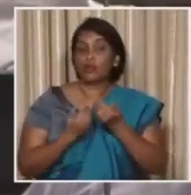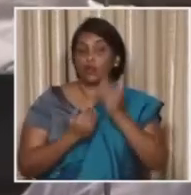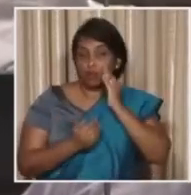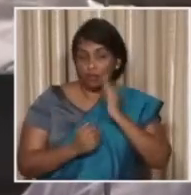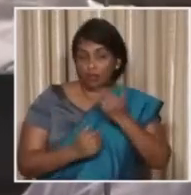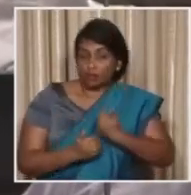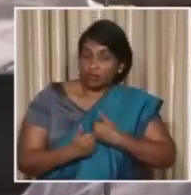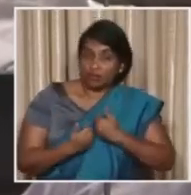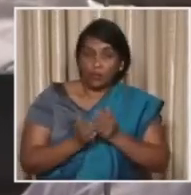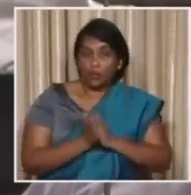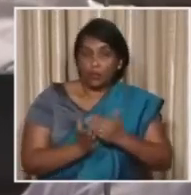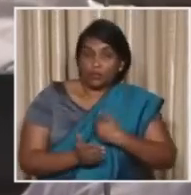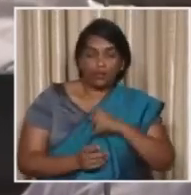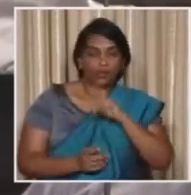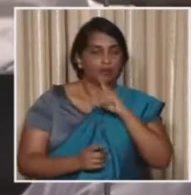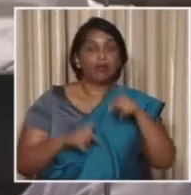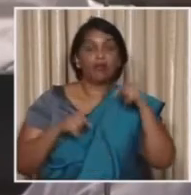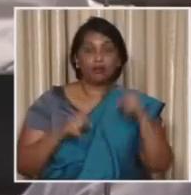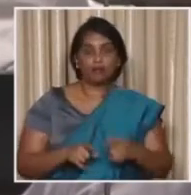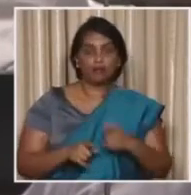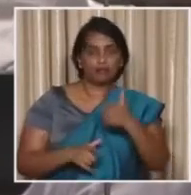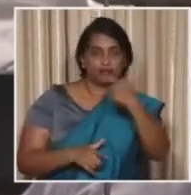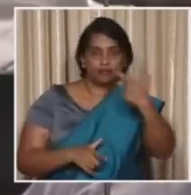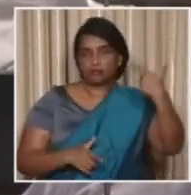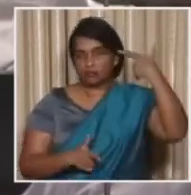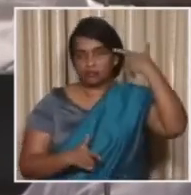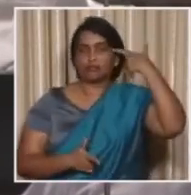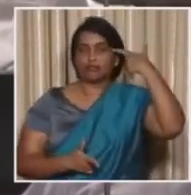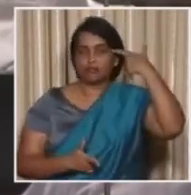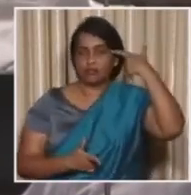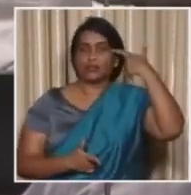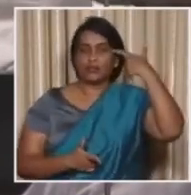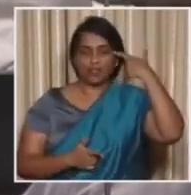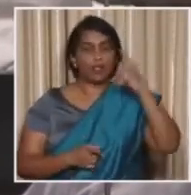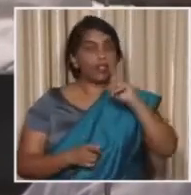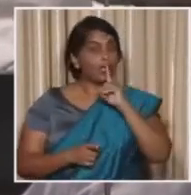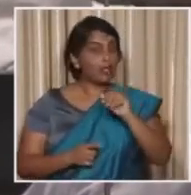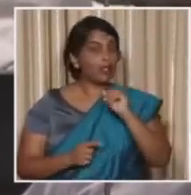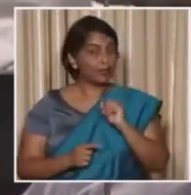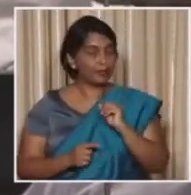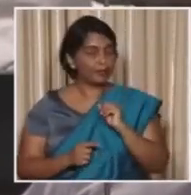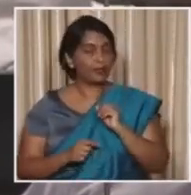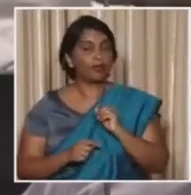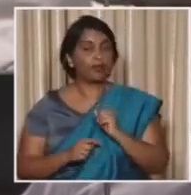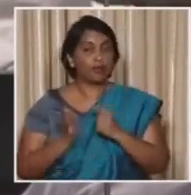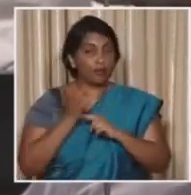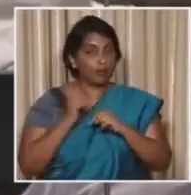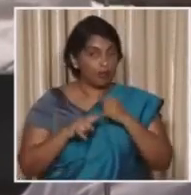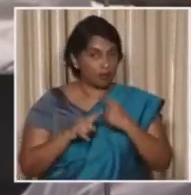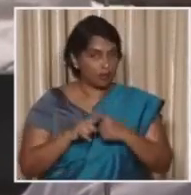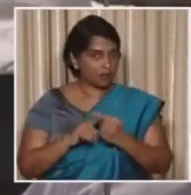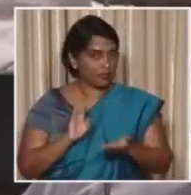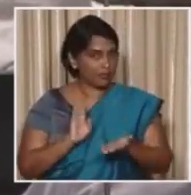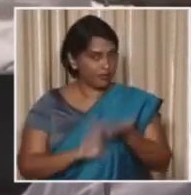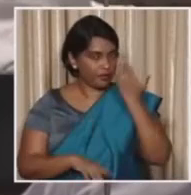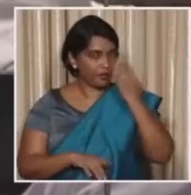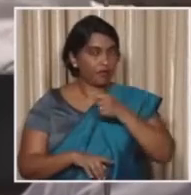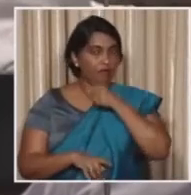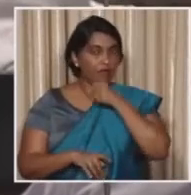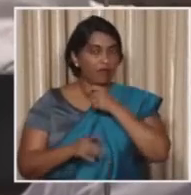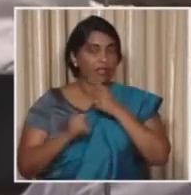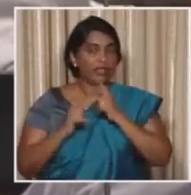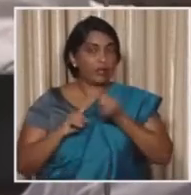ස්වේච්ඡාවෙන් කරනවා කියප එක වෙනුවට අද පිස්තෝලේ තියලා තියෙන ඔළුවට මොකද කියලා තියෙන්නේ? බදු වැඩි කරනවා විශ්‍රාම අරමුදල්